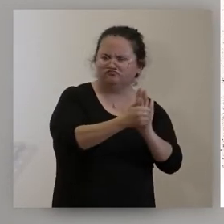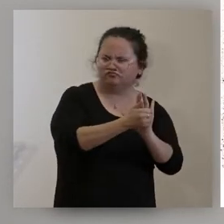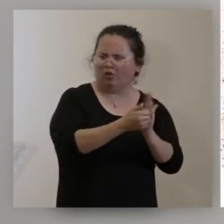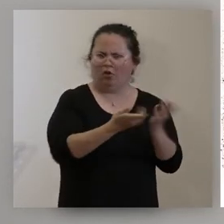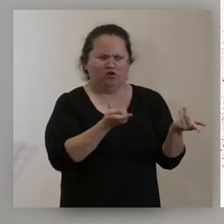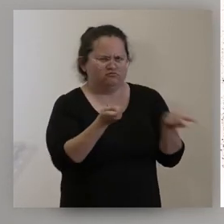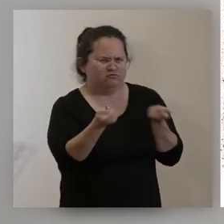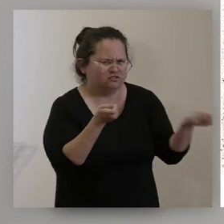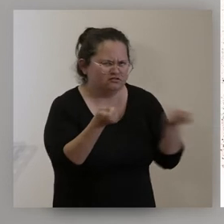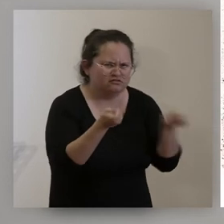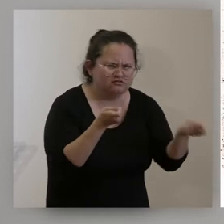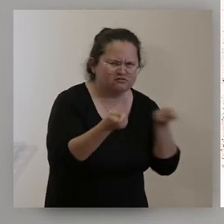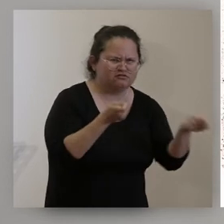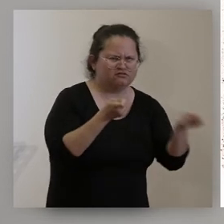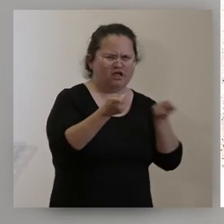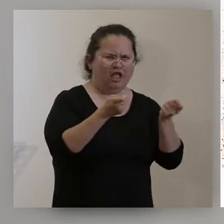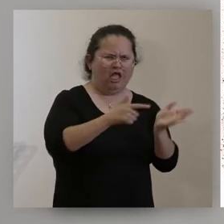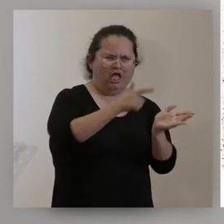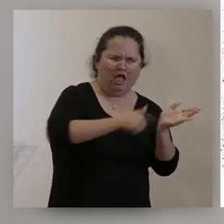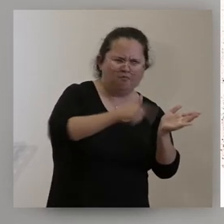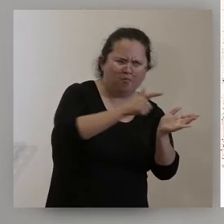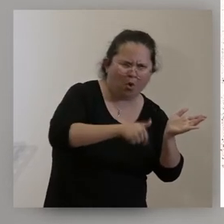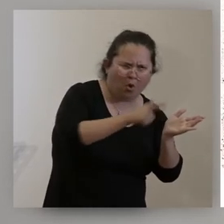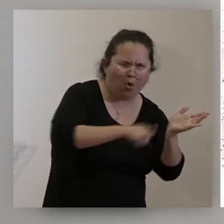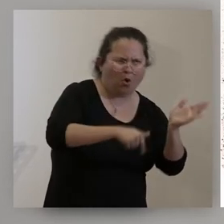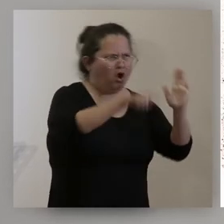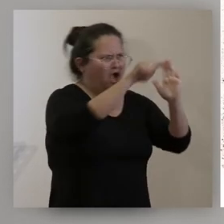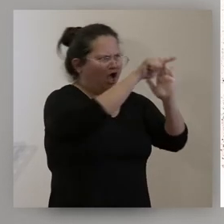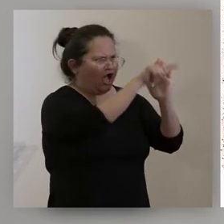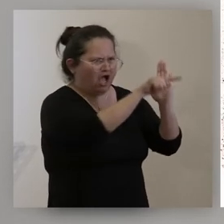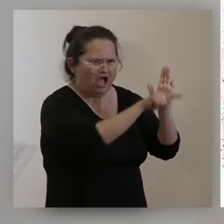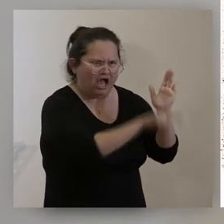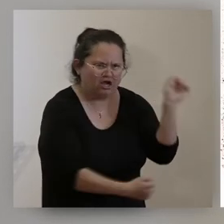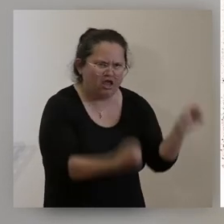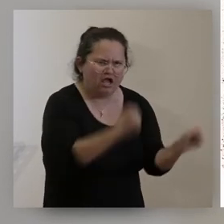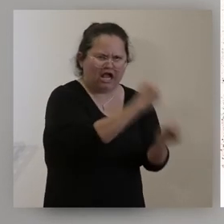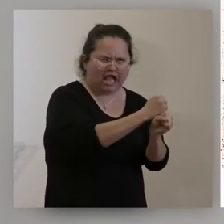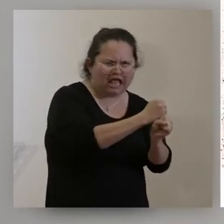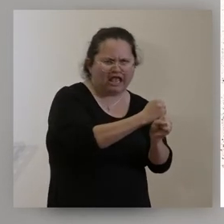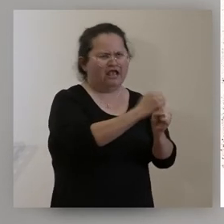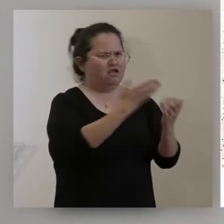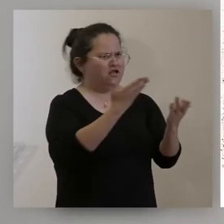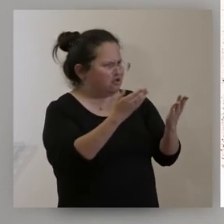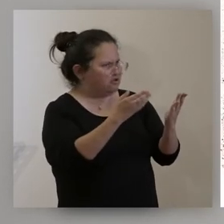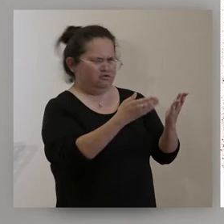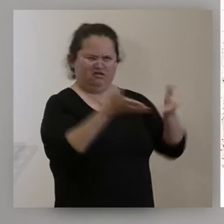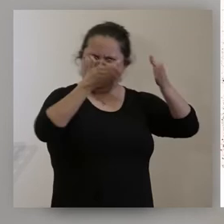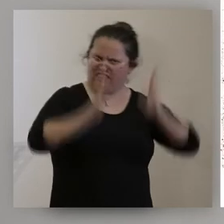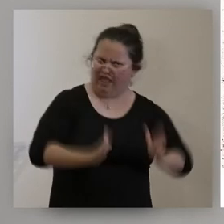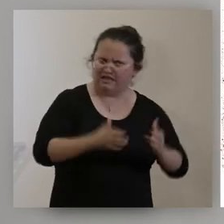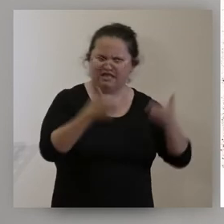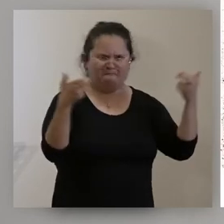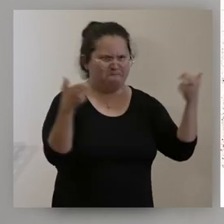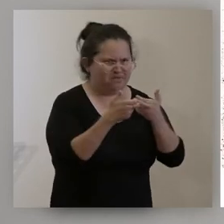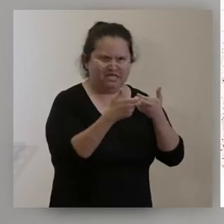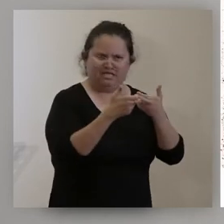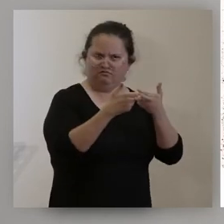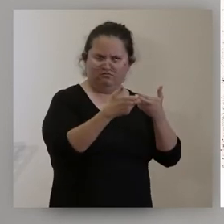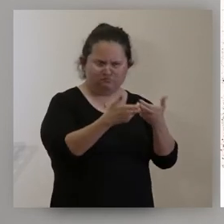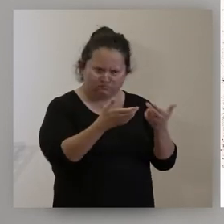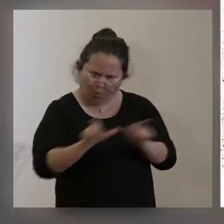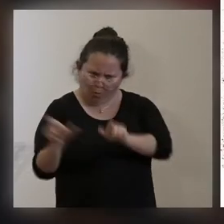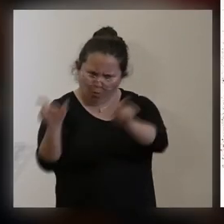fiscaliser, d'établir les équivalences de troc, de fixer les prix, enfin bref, c'est l'officier qui contrôle le commerce.